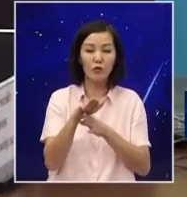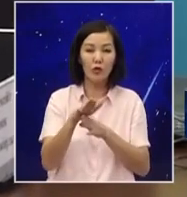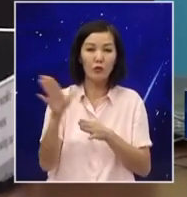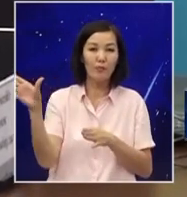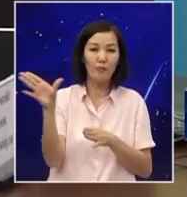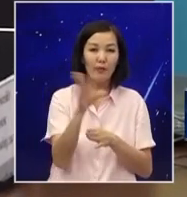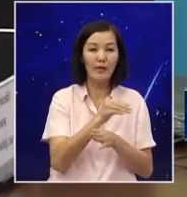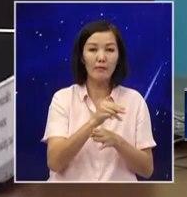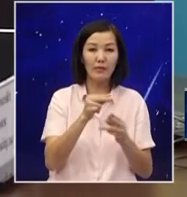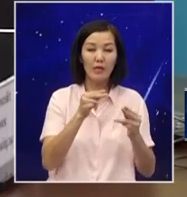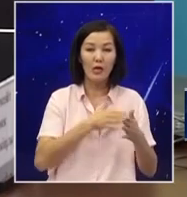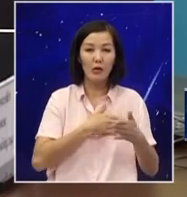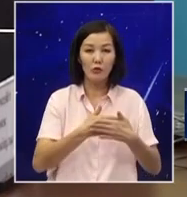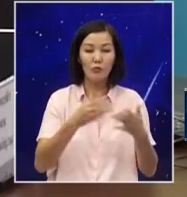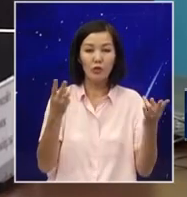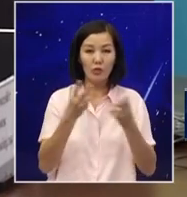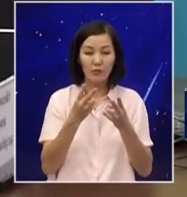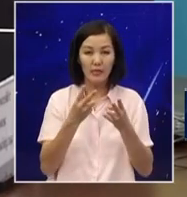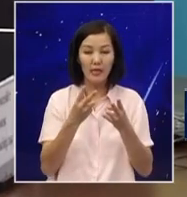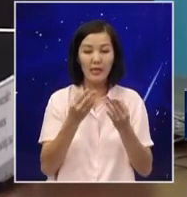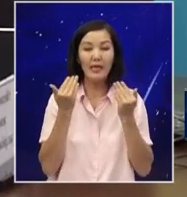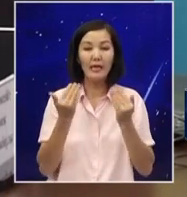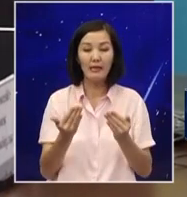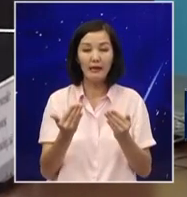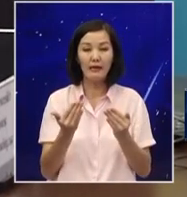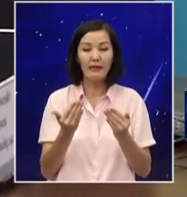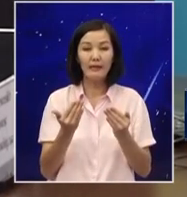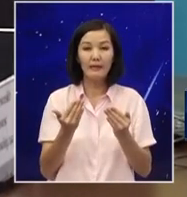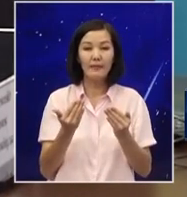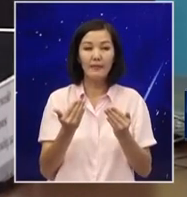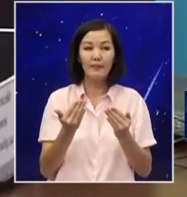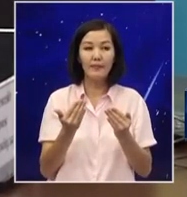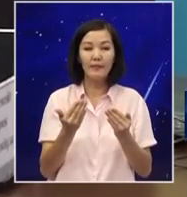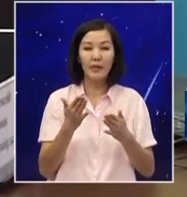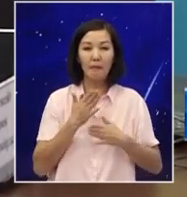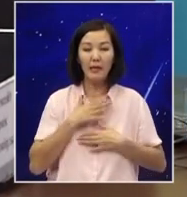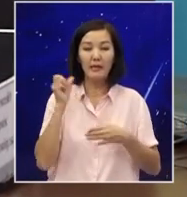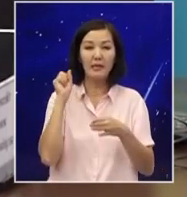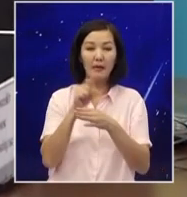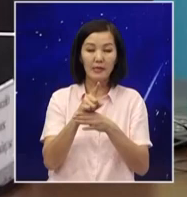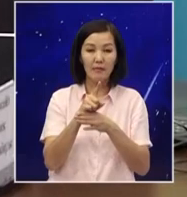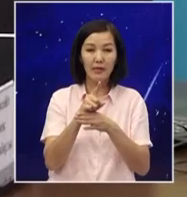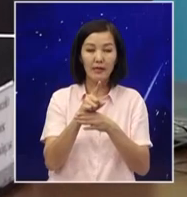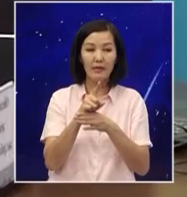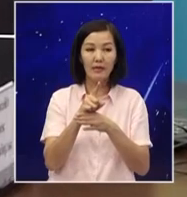бәріміз жұмыс жасауымыз керек. Енді жаңағы